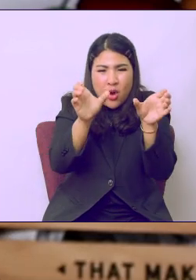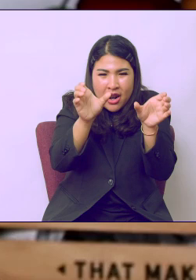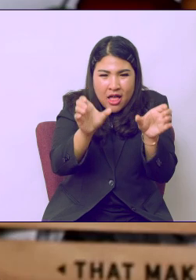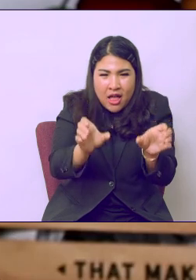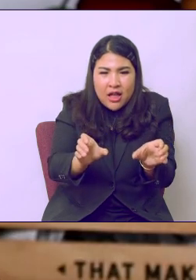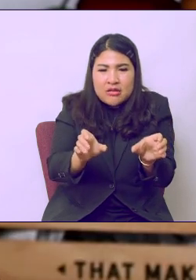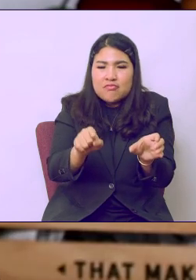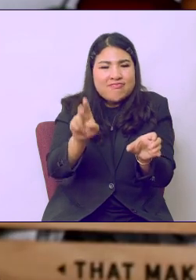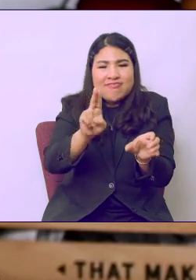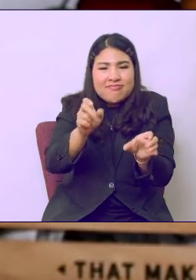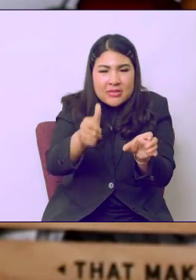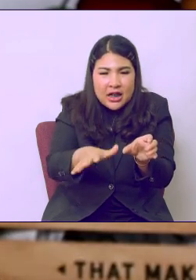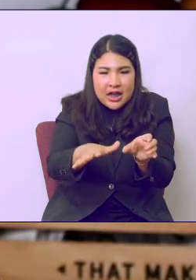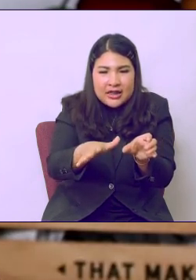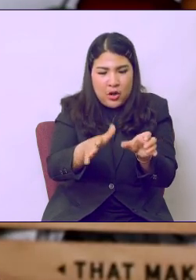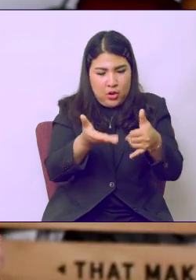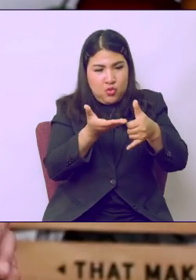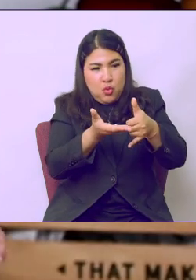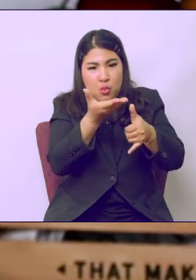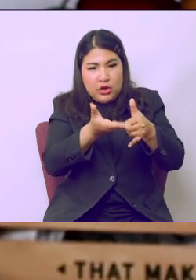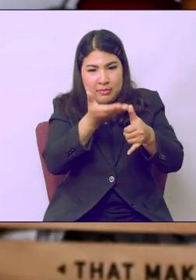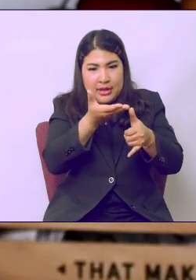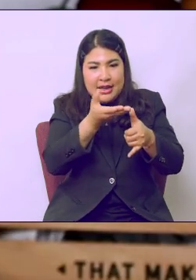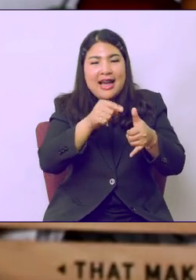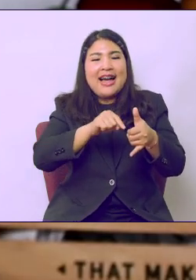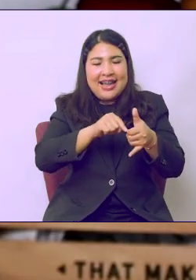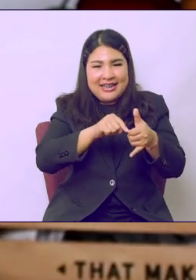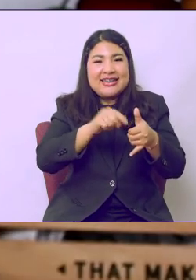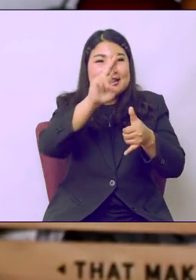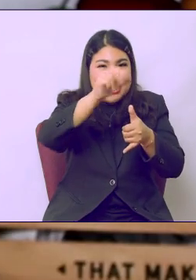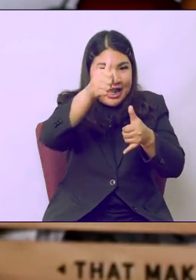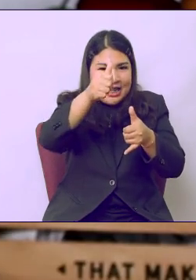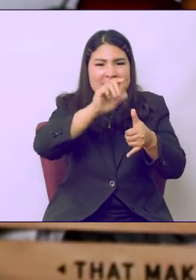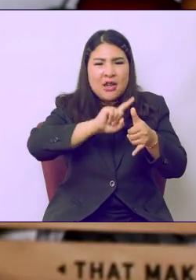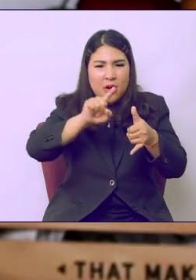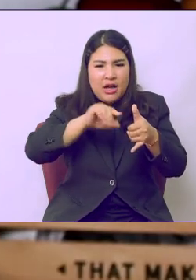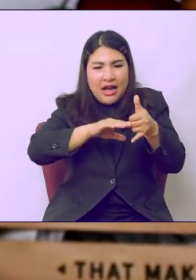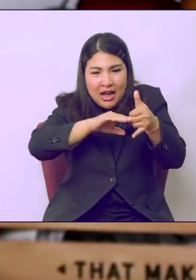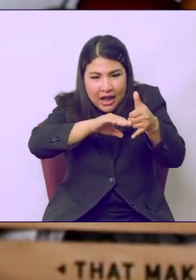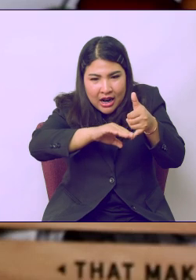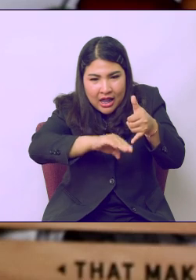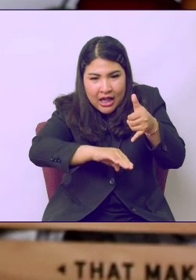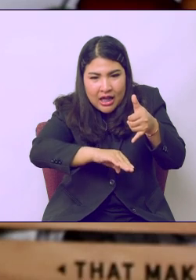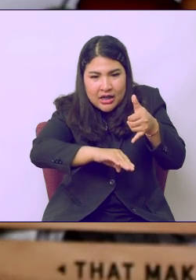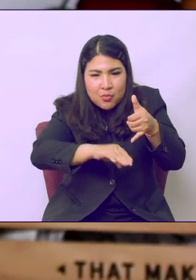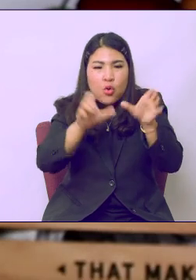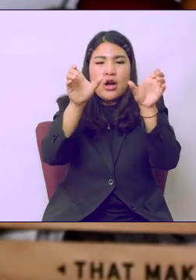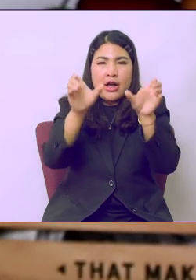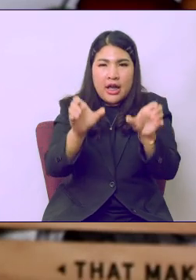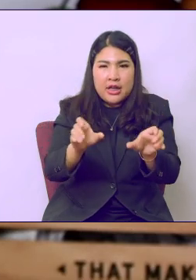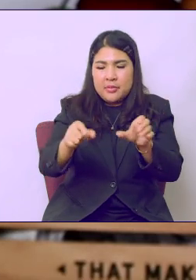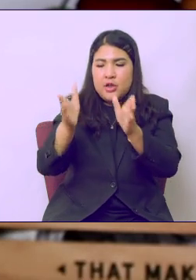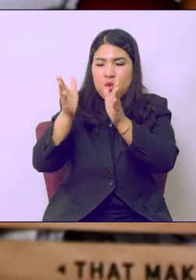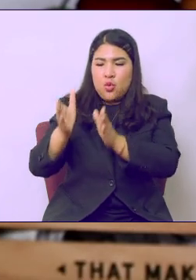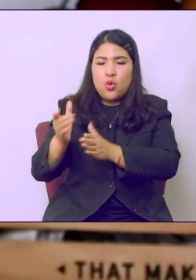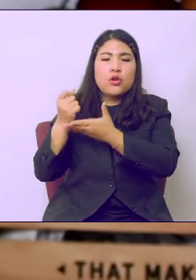ใช้ไม่ได้แต่ช่วงบนเนี่ยขยับได้กับโได้นะครับแต่ว่าขาเนี่ยอาจจะต้องมีผู้ช่วยพาขยับหน่อยนะครับเพื่อที่ผมบอกไงให้ให้